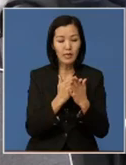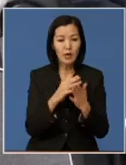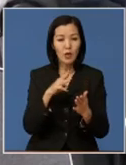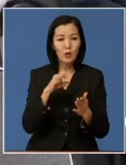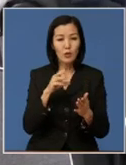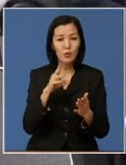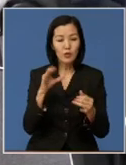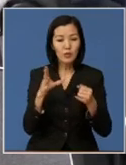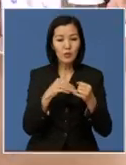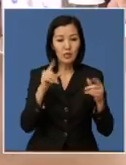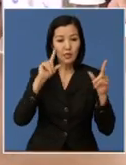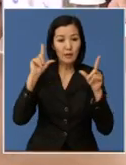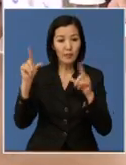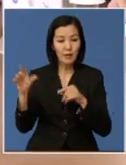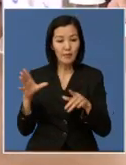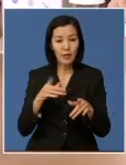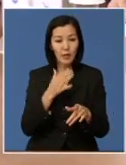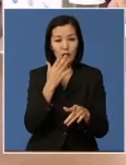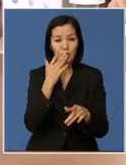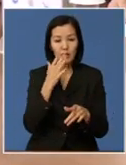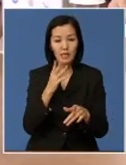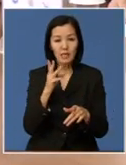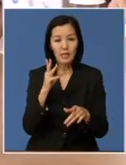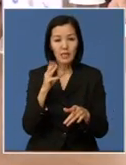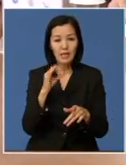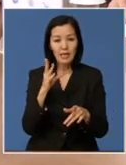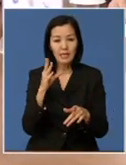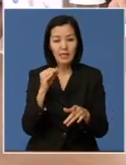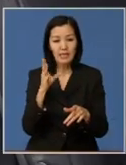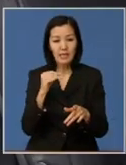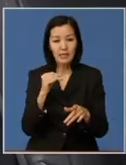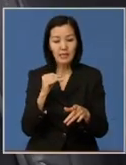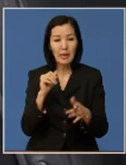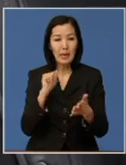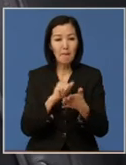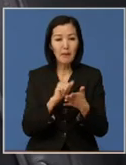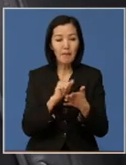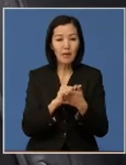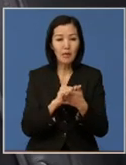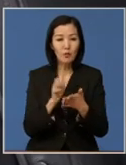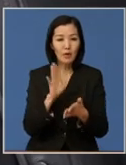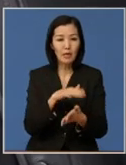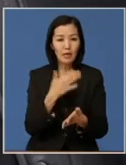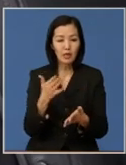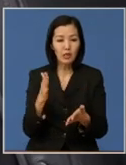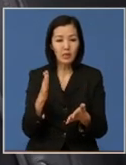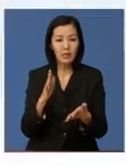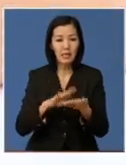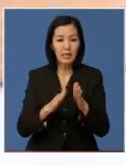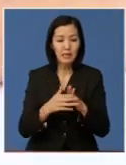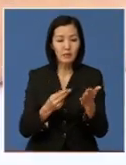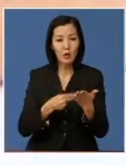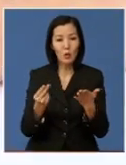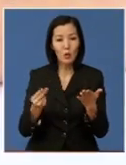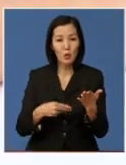жеріне барып қайтты. Алғаш рет шетелге шығып Татарстанның халықаралық конгресімен бірлескен меморандумға қол қойды. Ол бойынша енді татар ұлтының төл